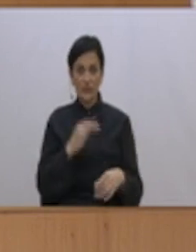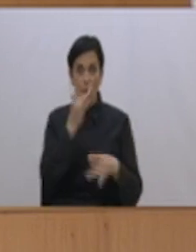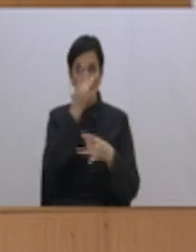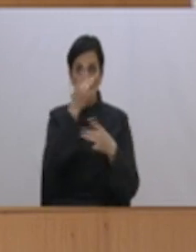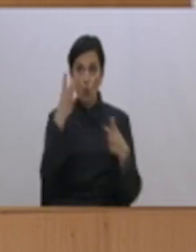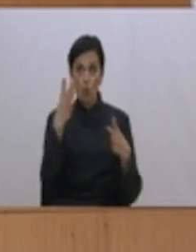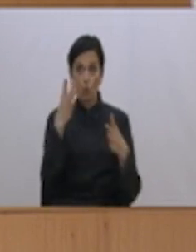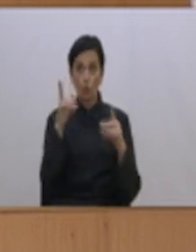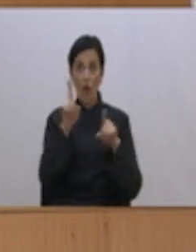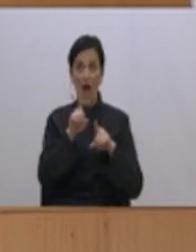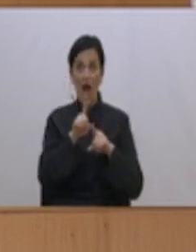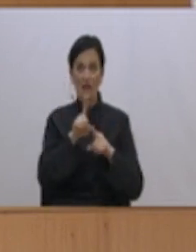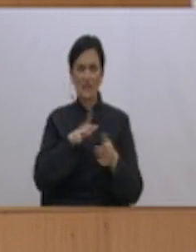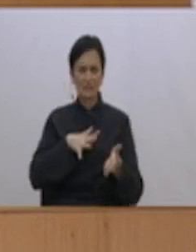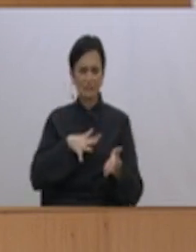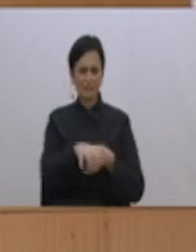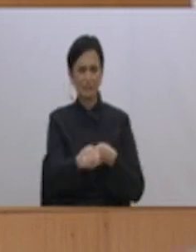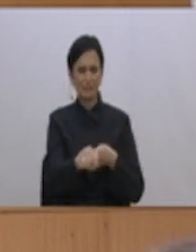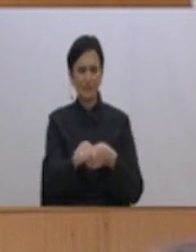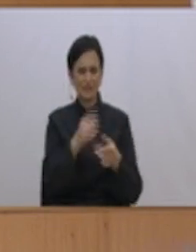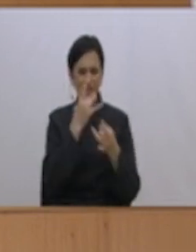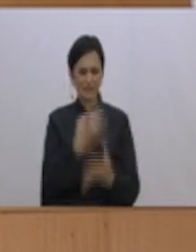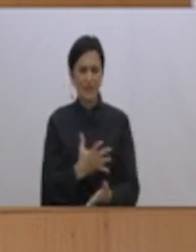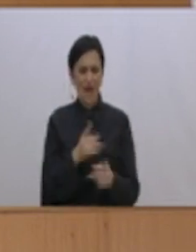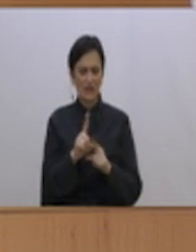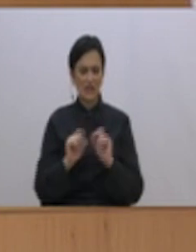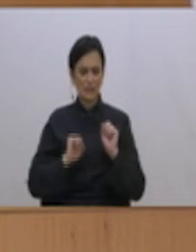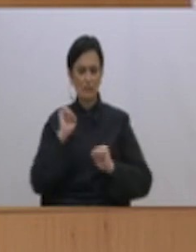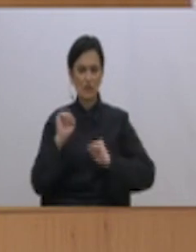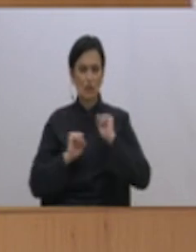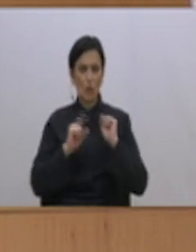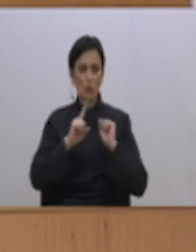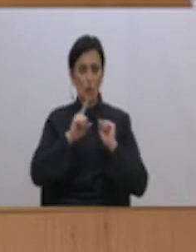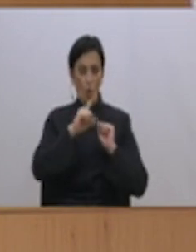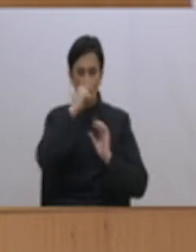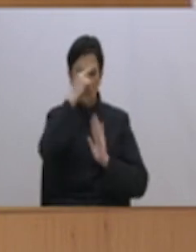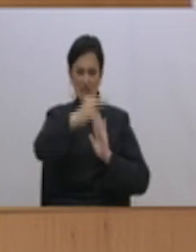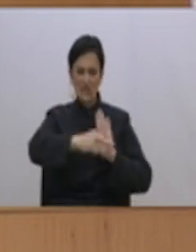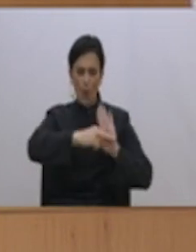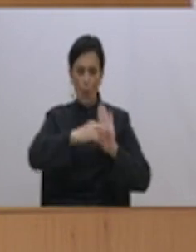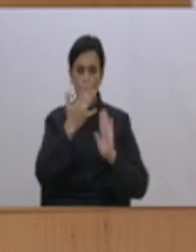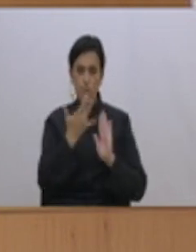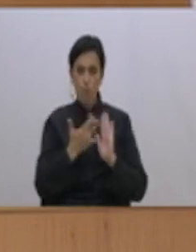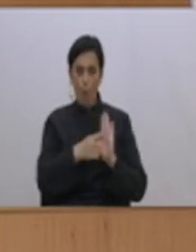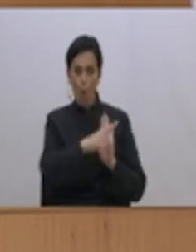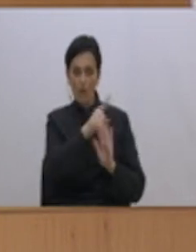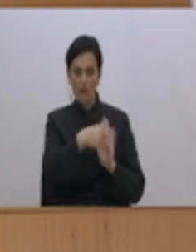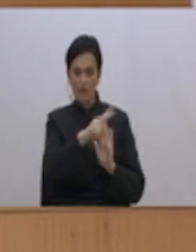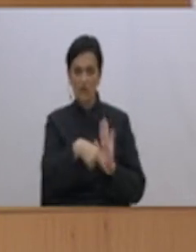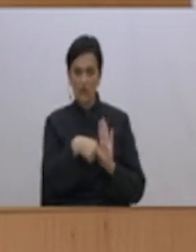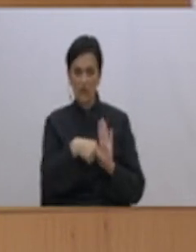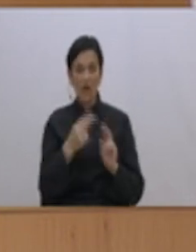კულტურის ასე გაპარტახება, ასეთი მცდელობა, რომ დაუმორჩილო ის პოლიტიკას, ეს არის, რა თქმა